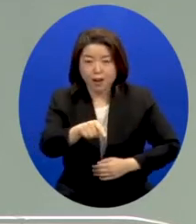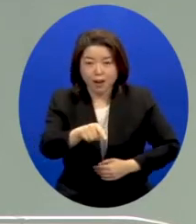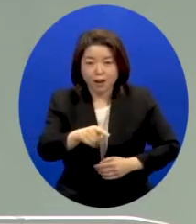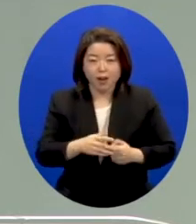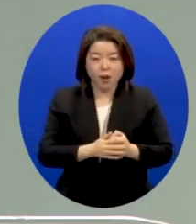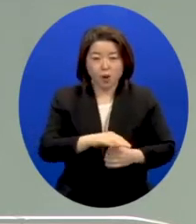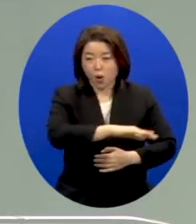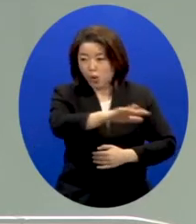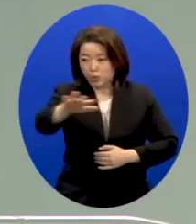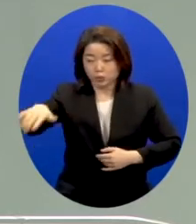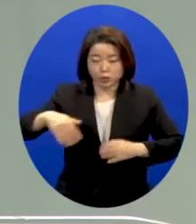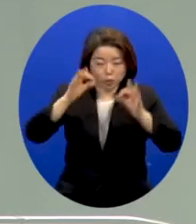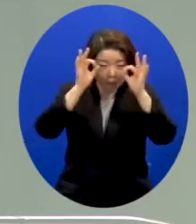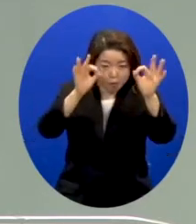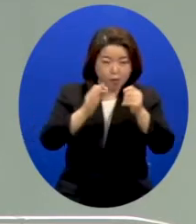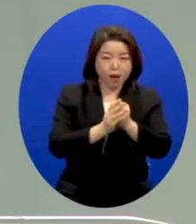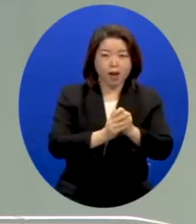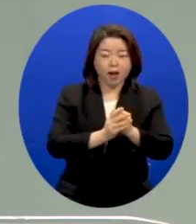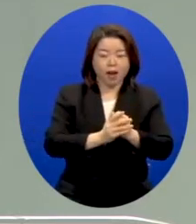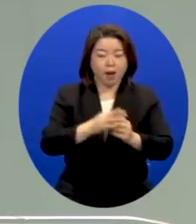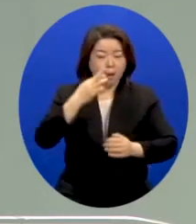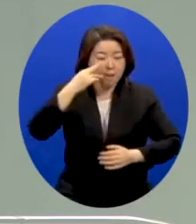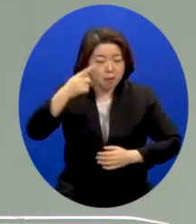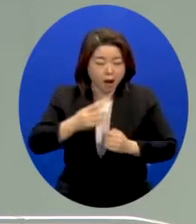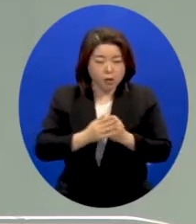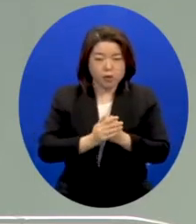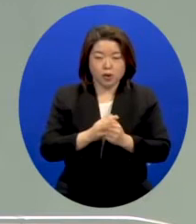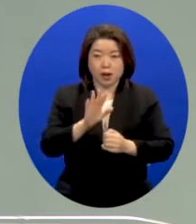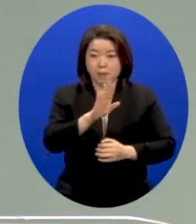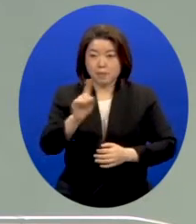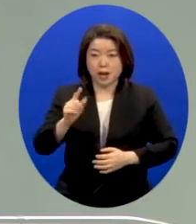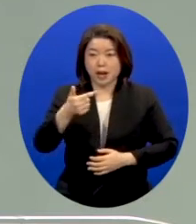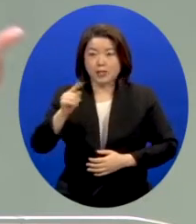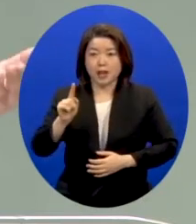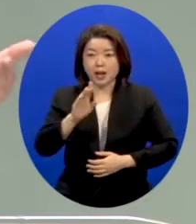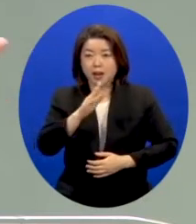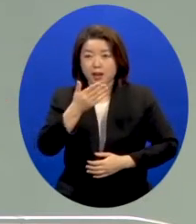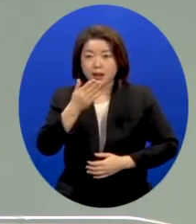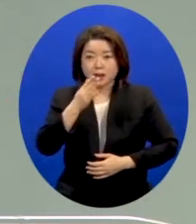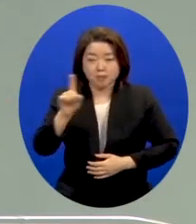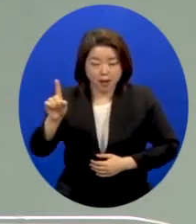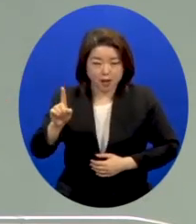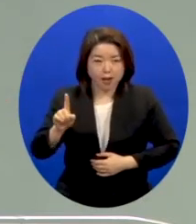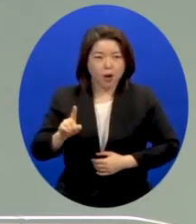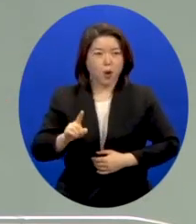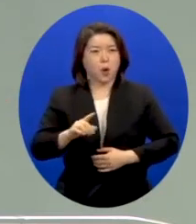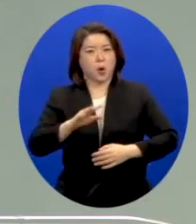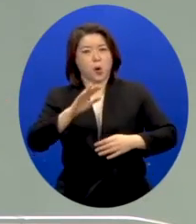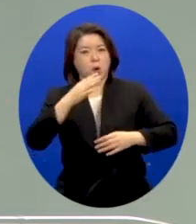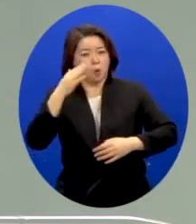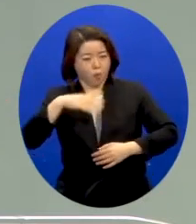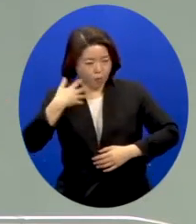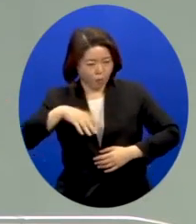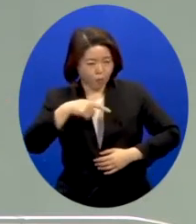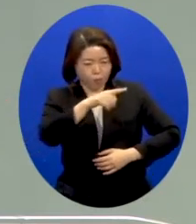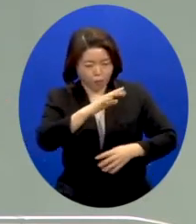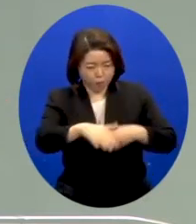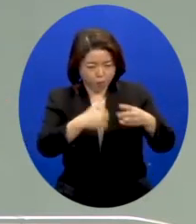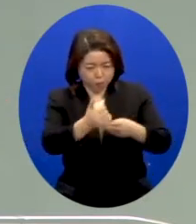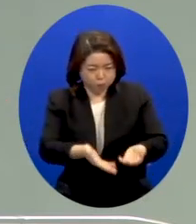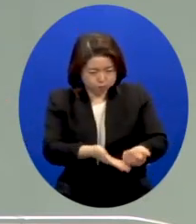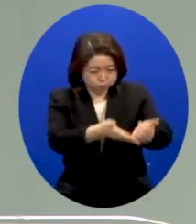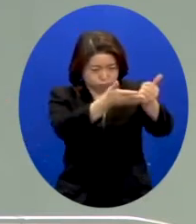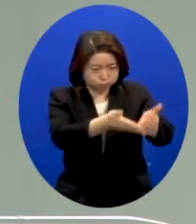바울과 바나바를 신으로 여기고 그 바울과 바나바 에게 제사를 드리려고 했습니다 그 때